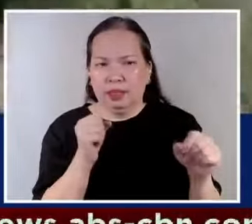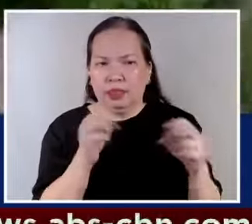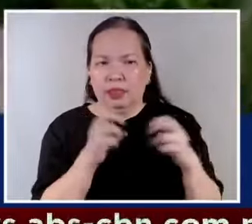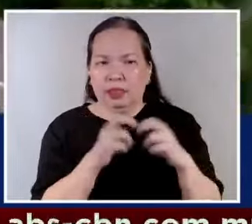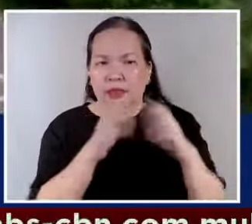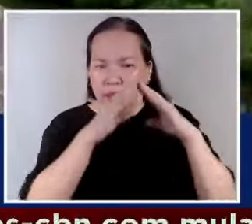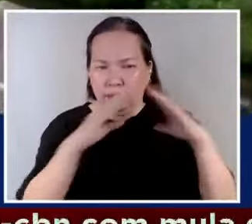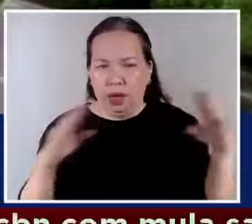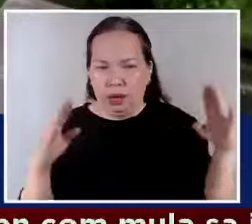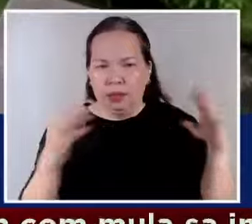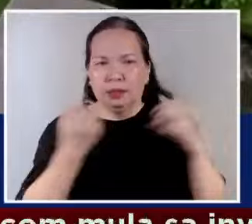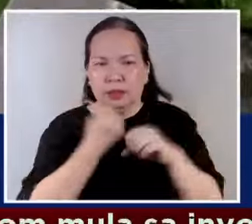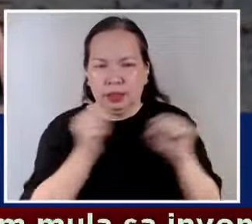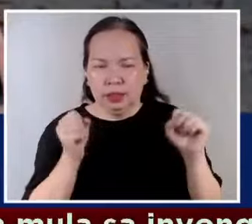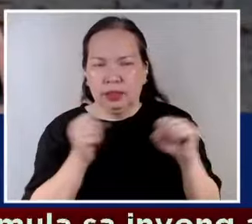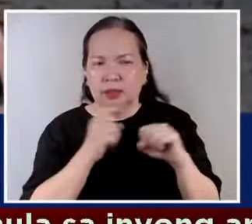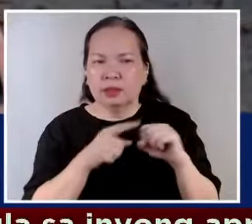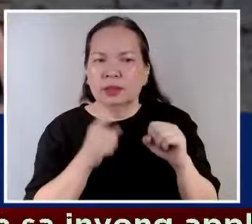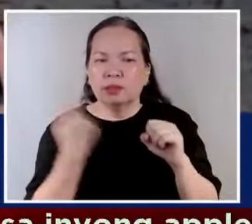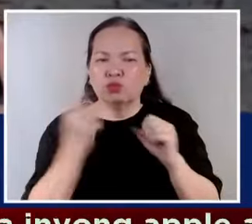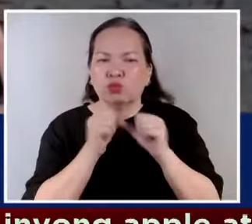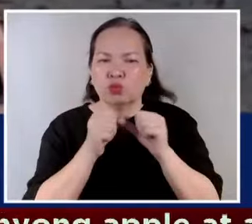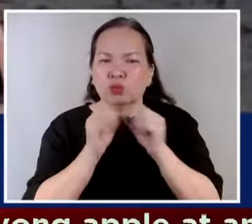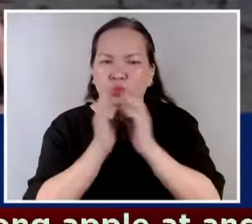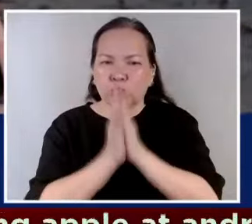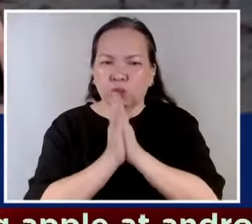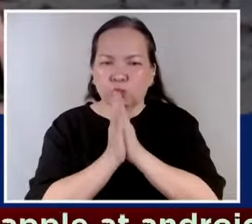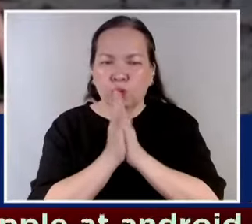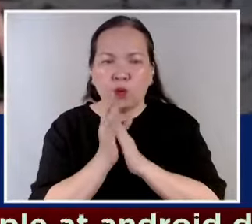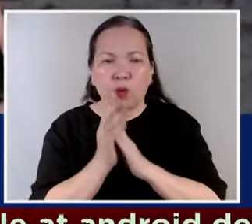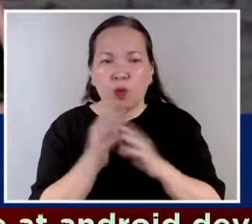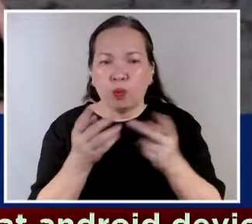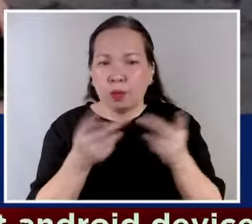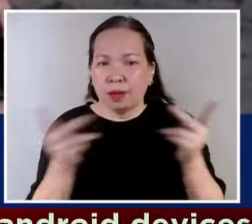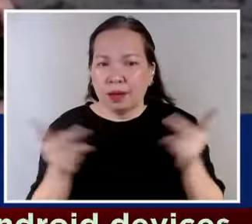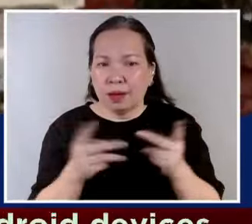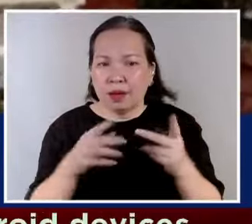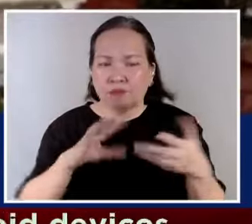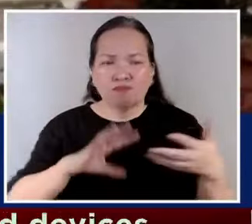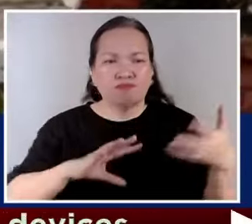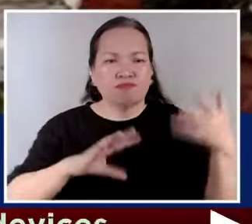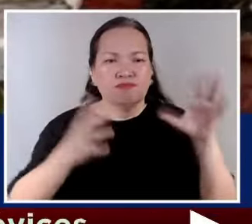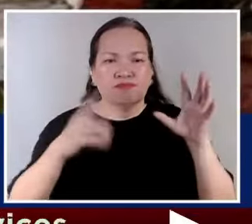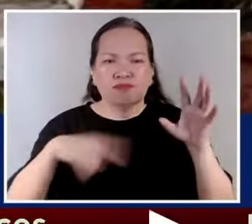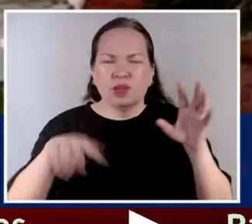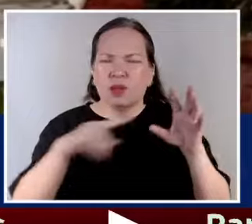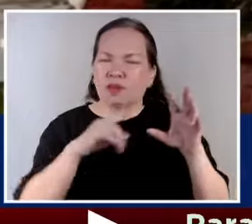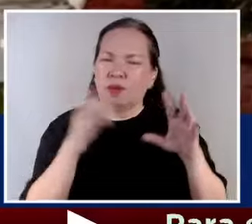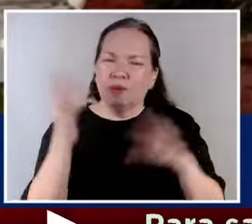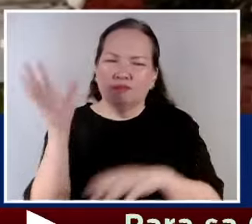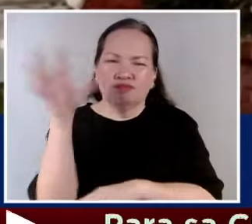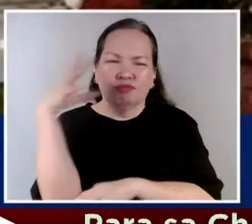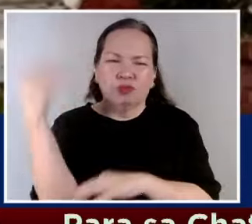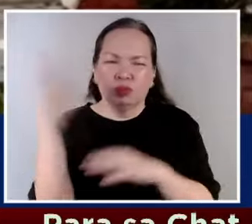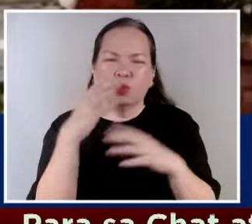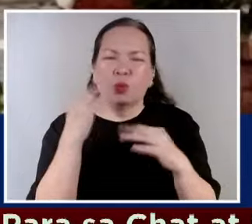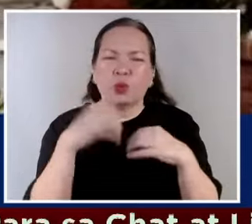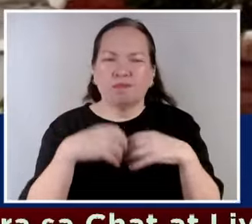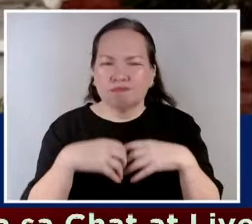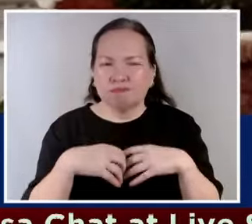bahay. Ipinagdarasal naman ng mga naapektuhan ng mapaminsalang bagyo na makabangon silang